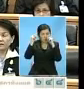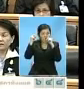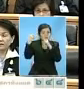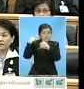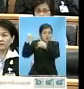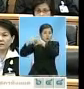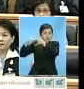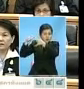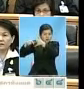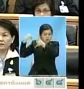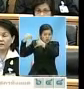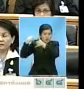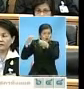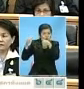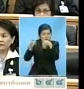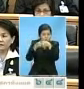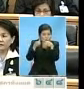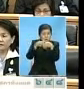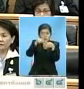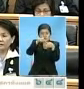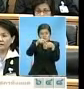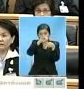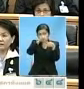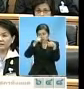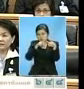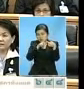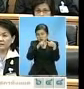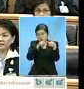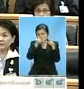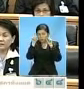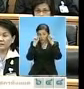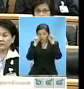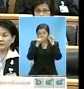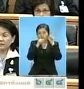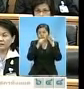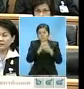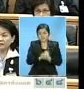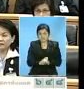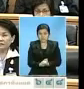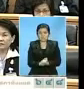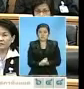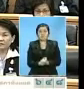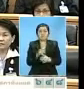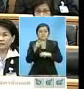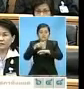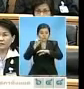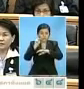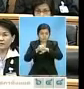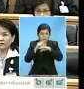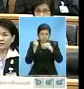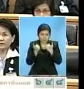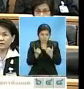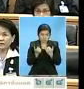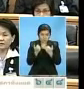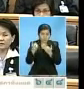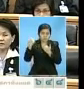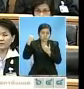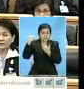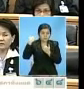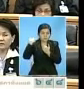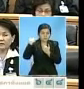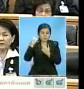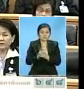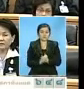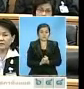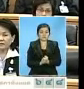ม่ไว้วางใจพรรคการเมืองพรรคหนึ่งท่านทั้งหลายครับท่านประธานครับได้มีกับดักทาง